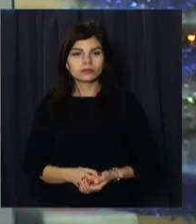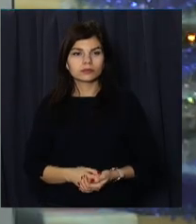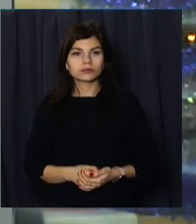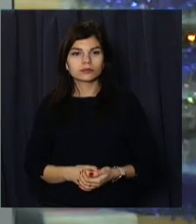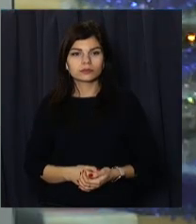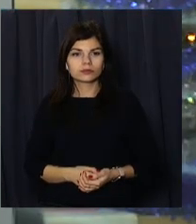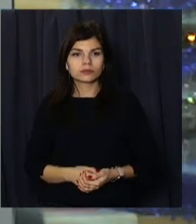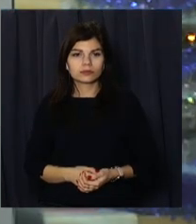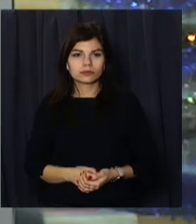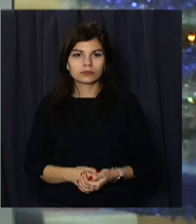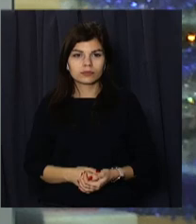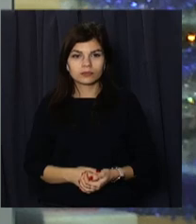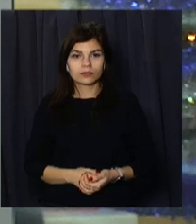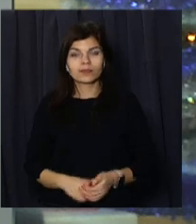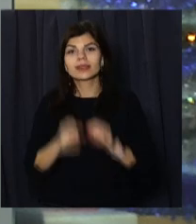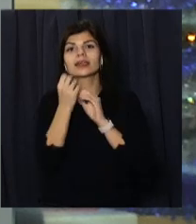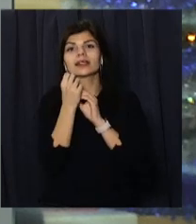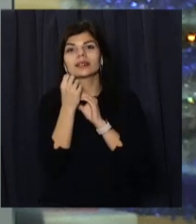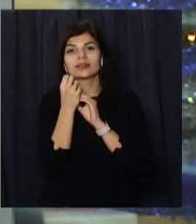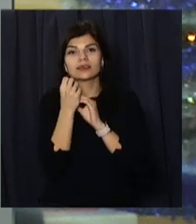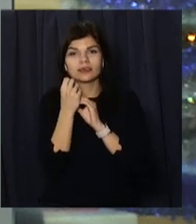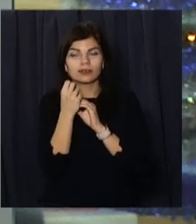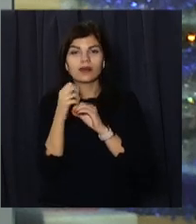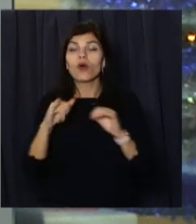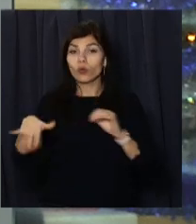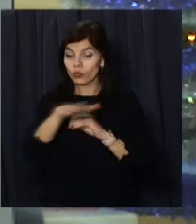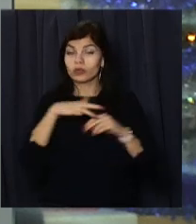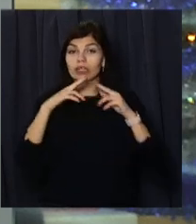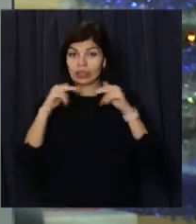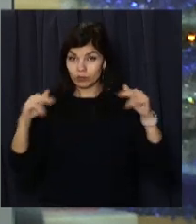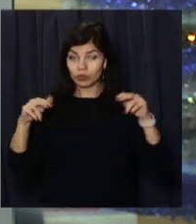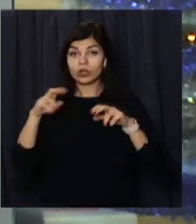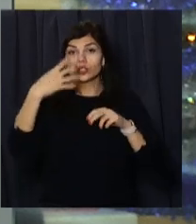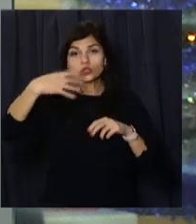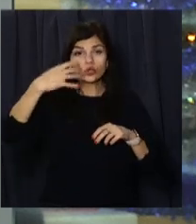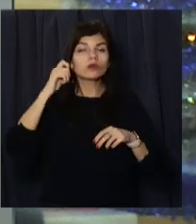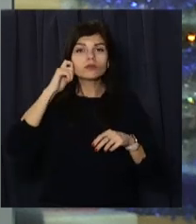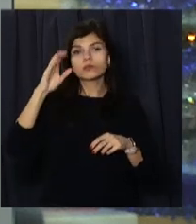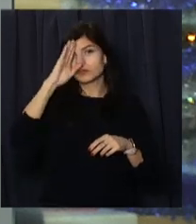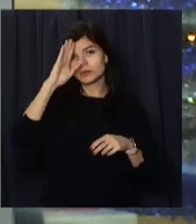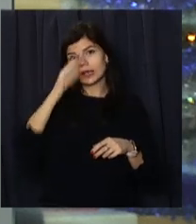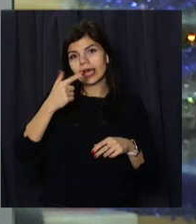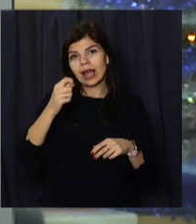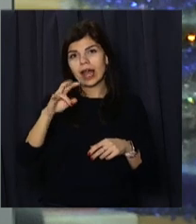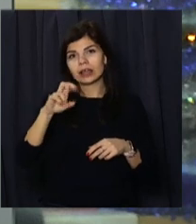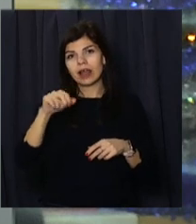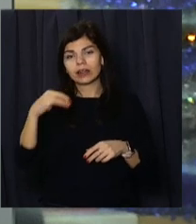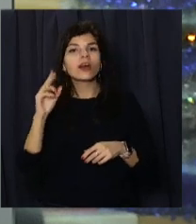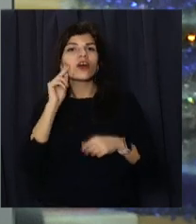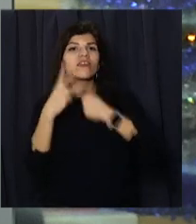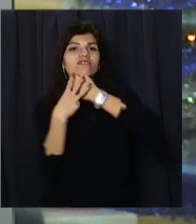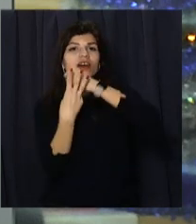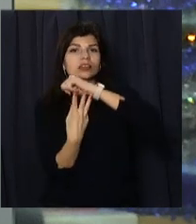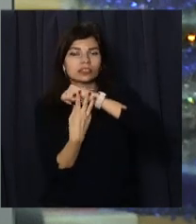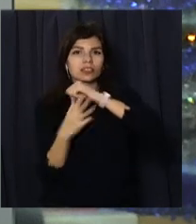12-й день пошуку. У Дніпрі розшукують зниклого 40-річного Геннадія Бехтера. 18 грудня десь о 9-й чоловік вийшов з дому